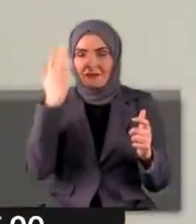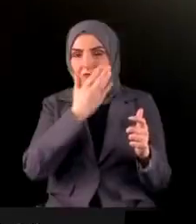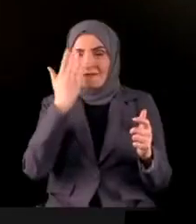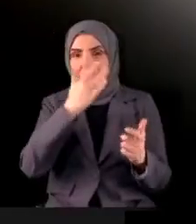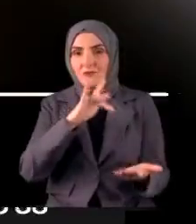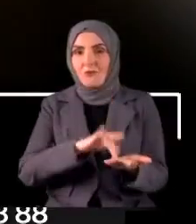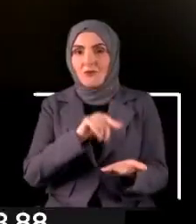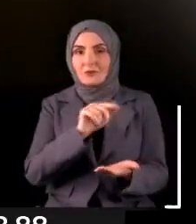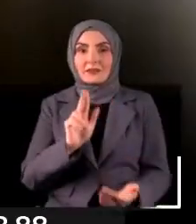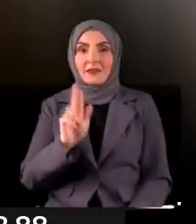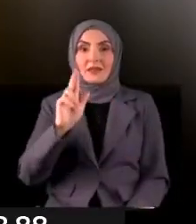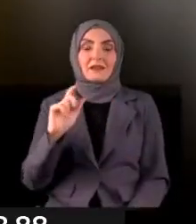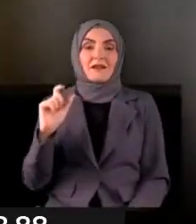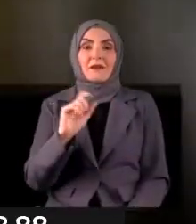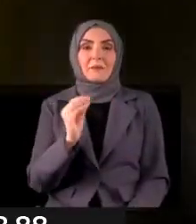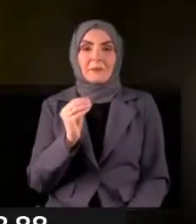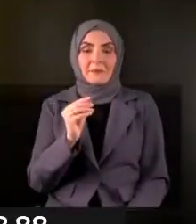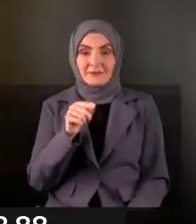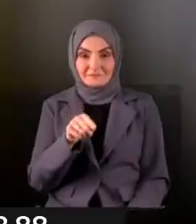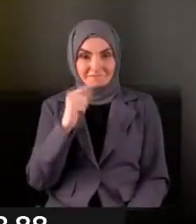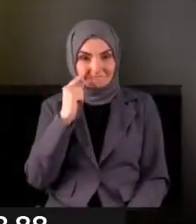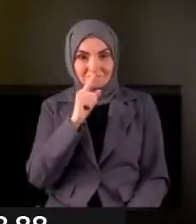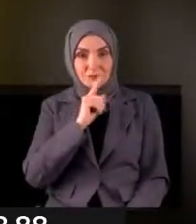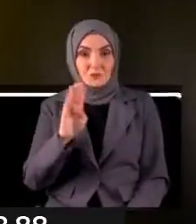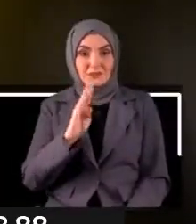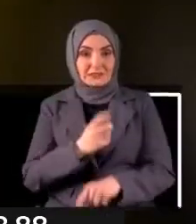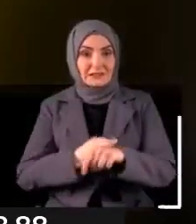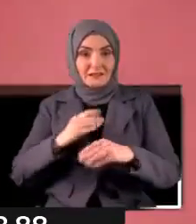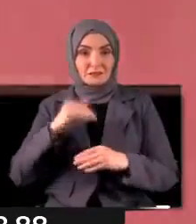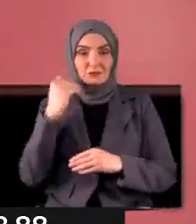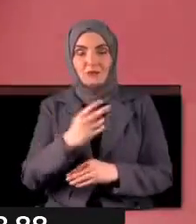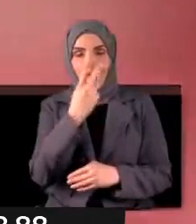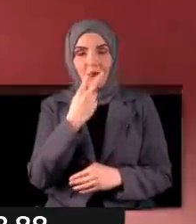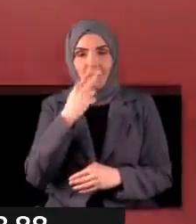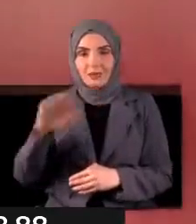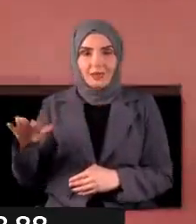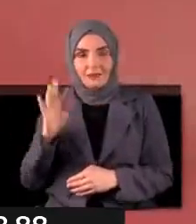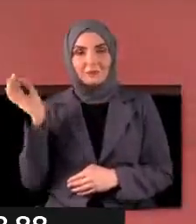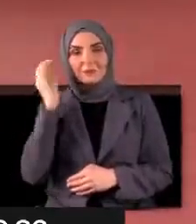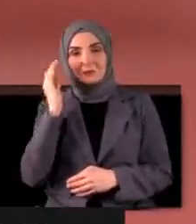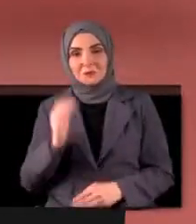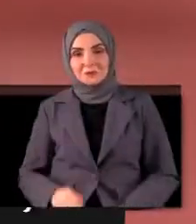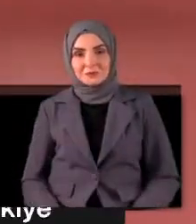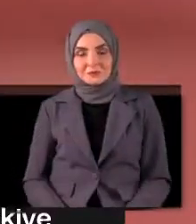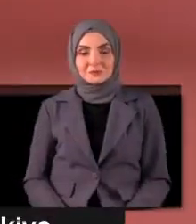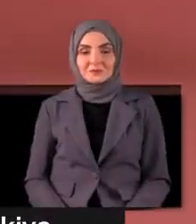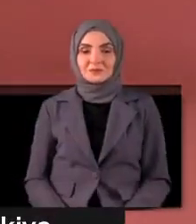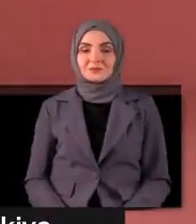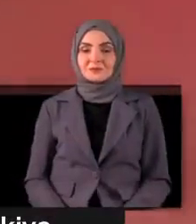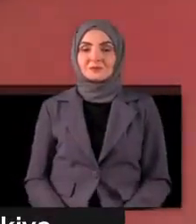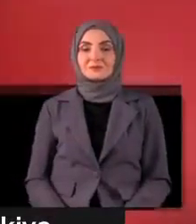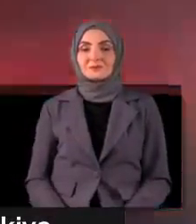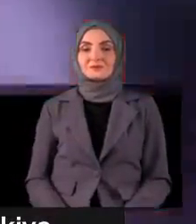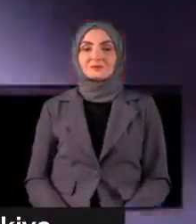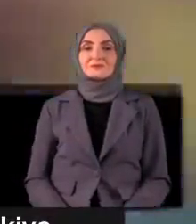7 aylık Hamza tam 140 saat sonra ağlayarak sesini böyle duyurdu. Bebek ya. Bebek mi? Bebek. Al